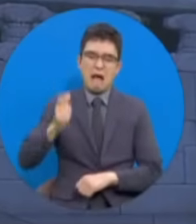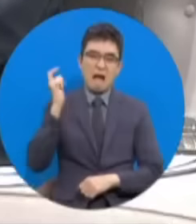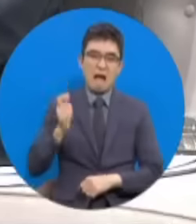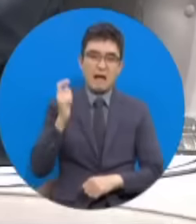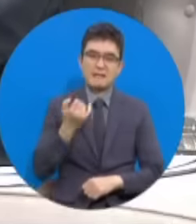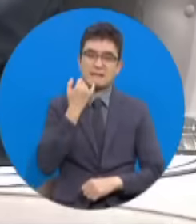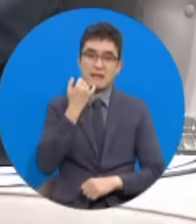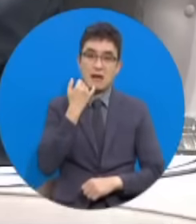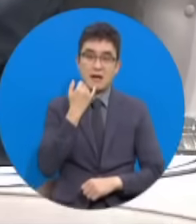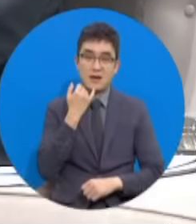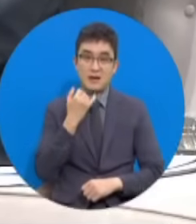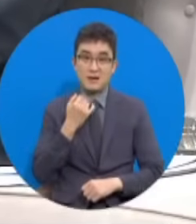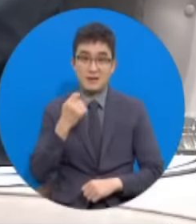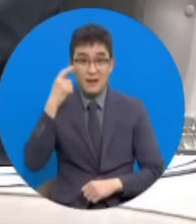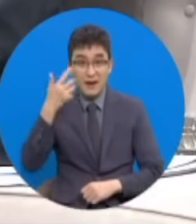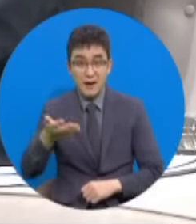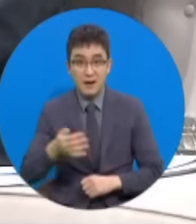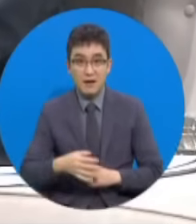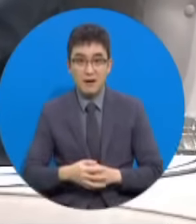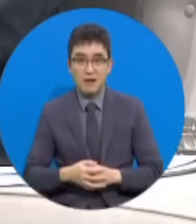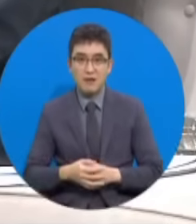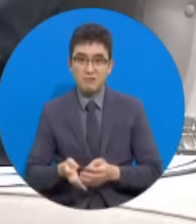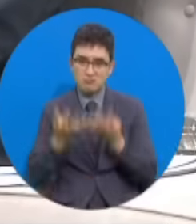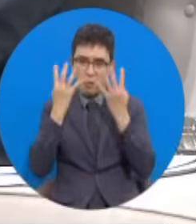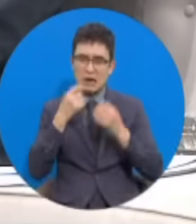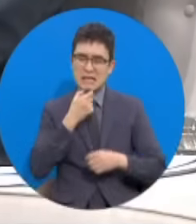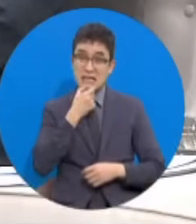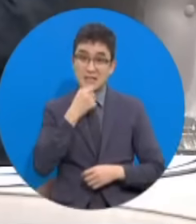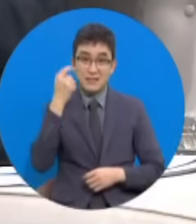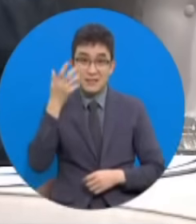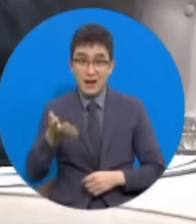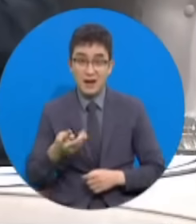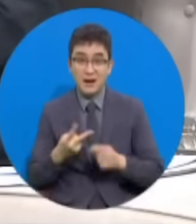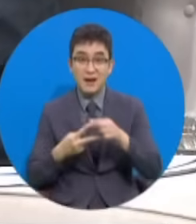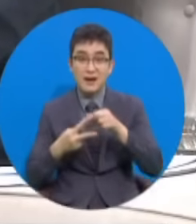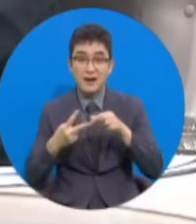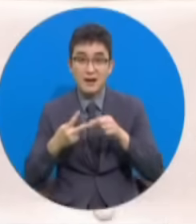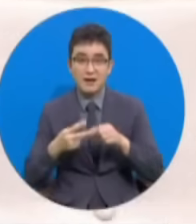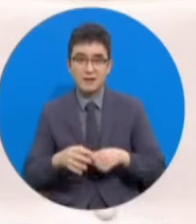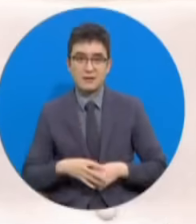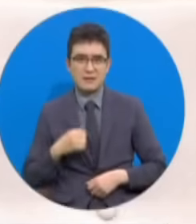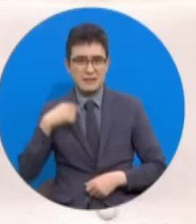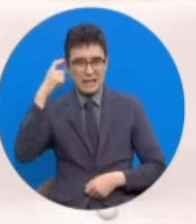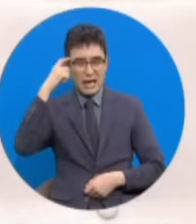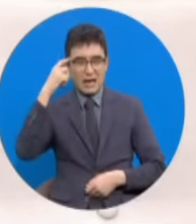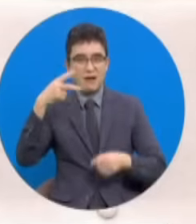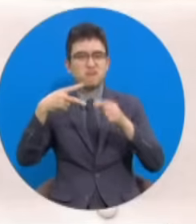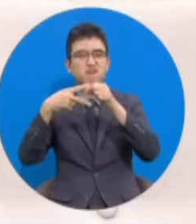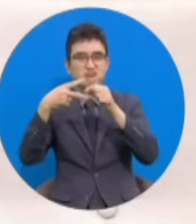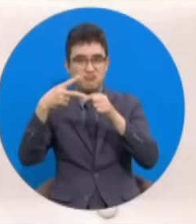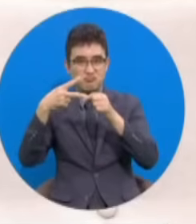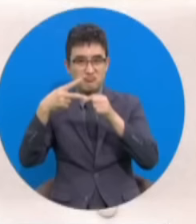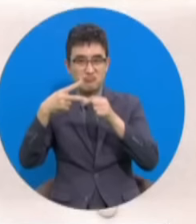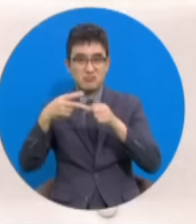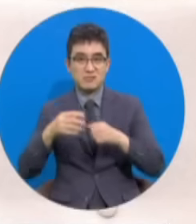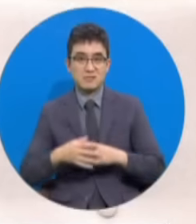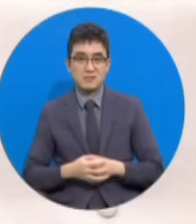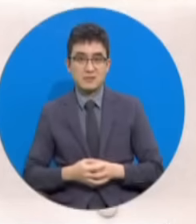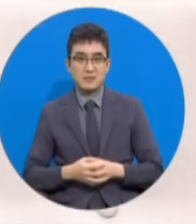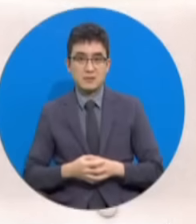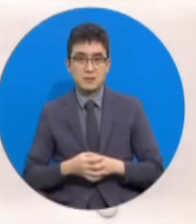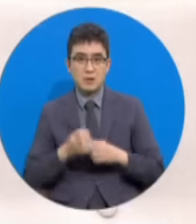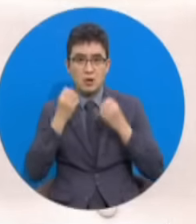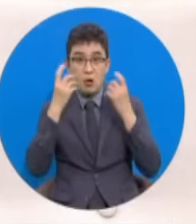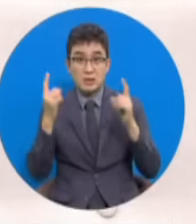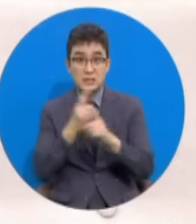모르더라도 일단 구속은 피하자라는 심리인가요? 제가 드는 생각은 두 가지입니다. 지금 혁신위원장의 표정이